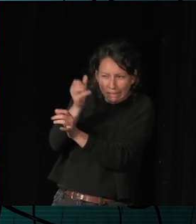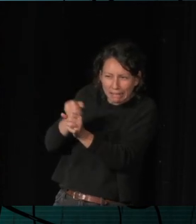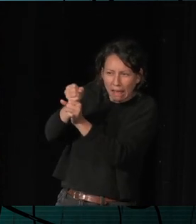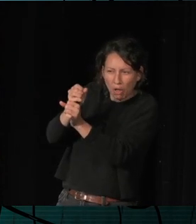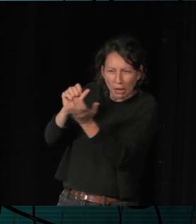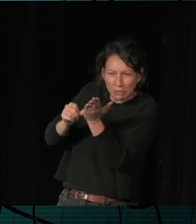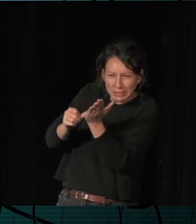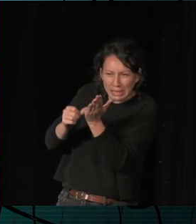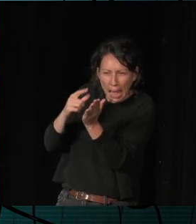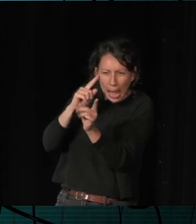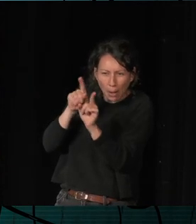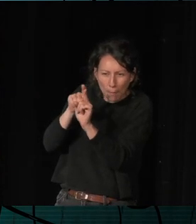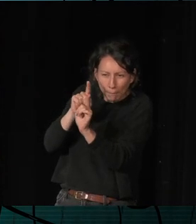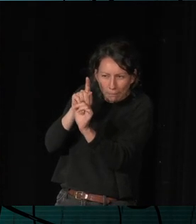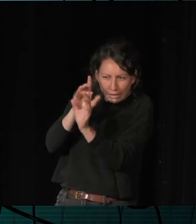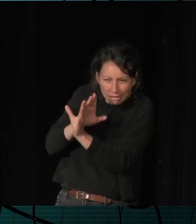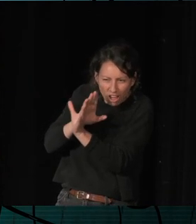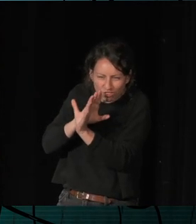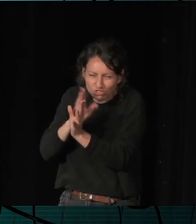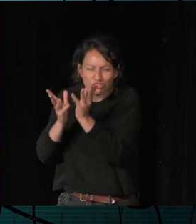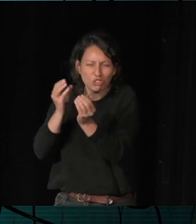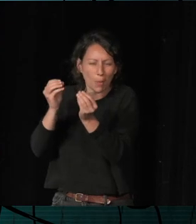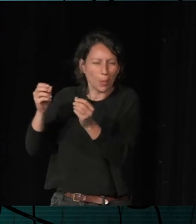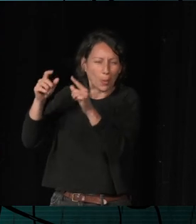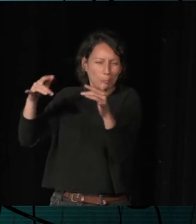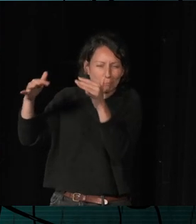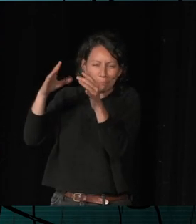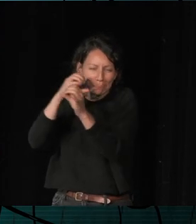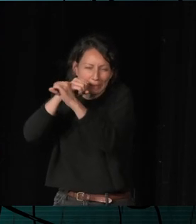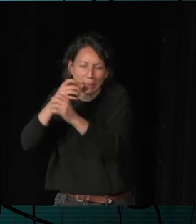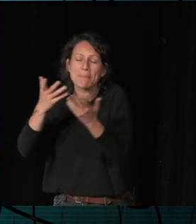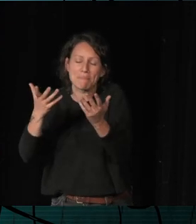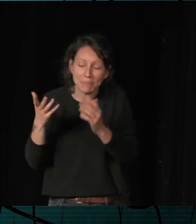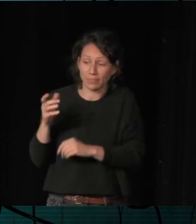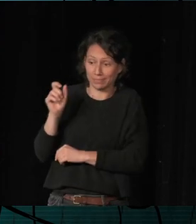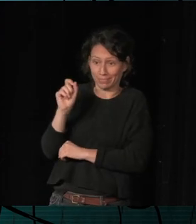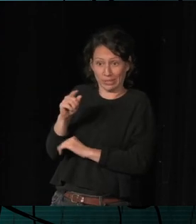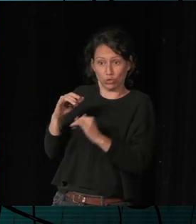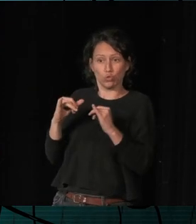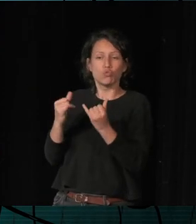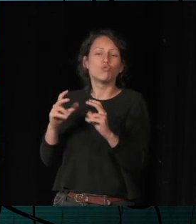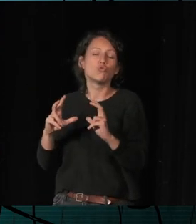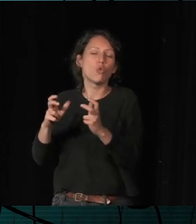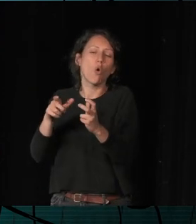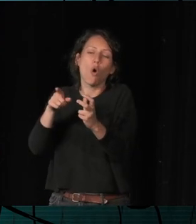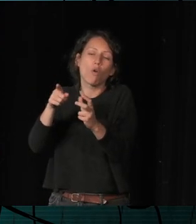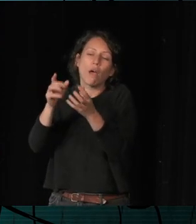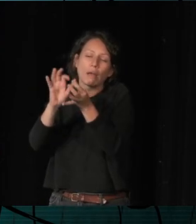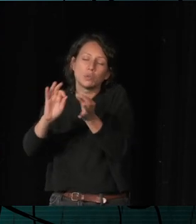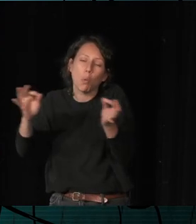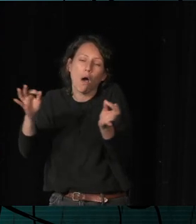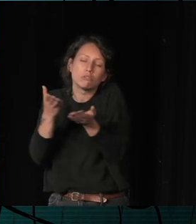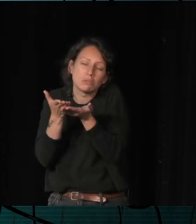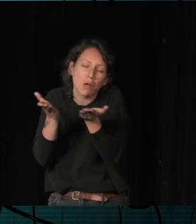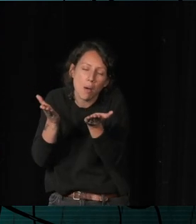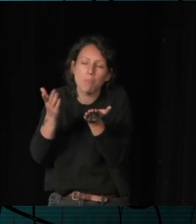vraiment l'identité, il y a un truc comme ça. C'est un jeu alors à la narration très minimaliste, c'est très onirique, c'est quelque chose d'un